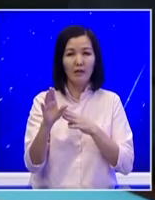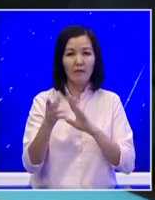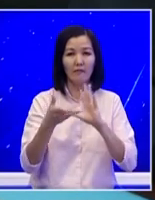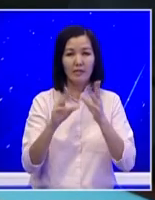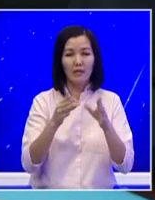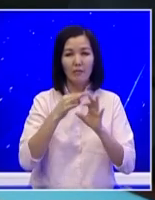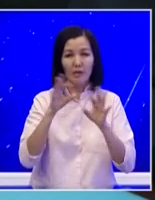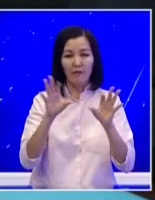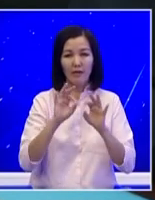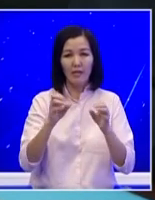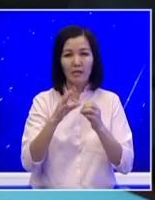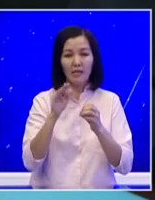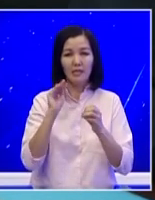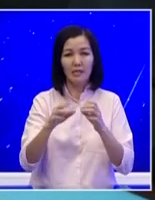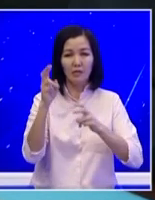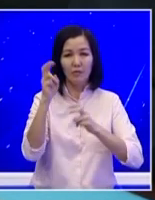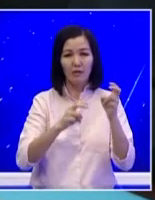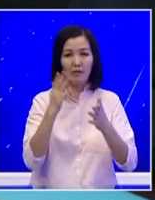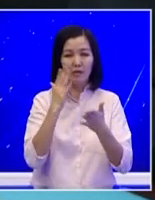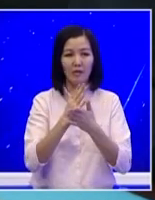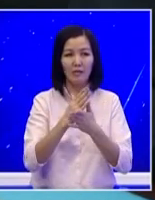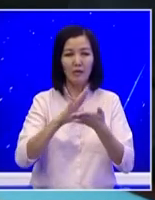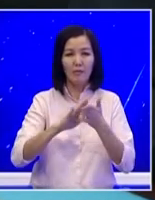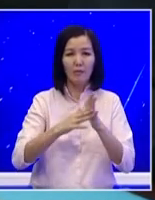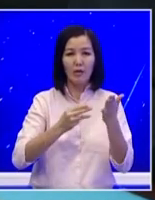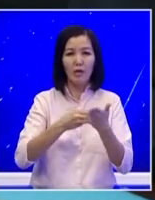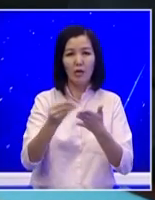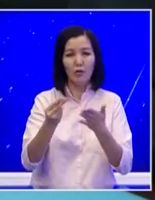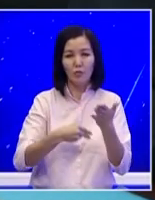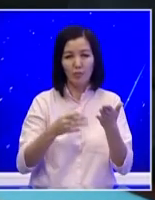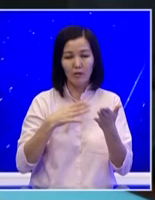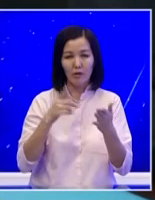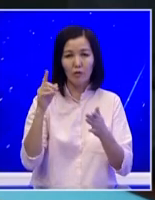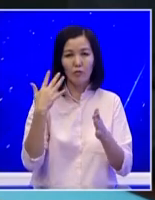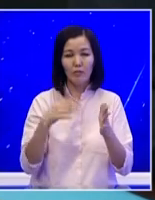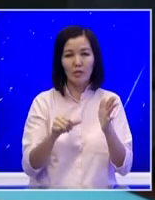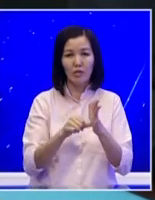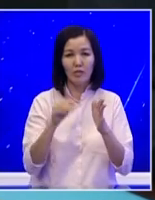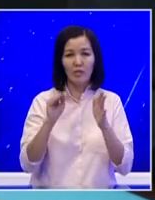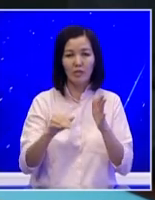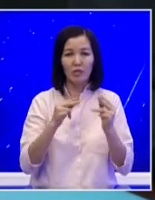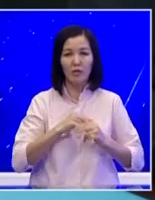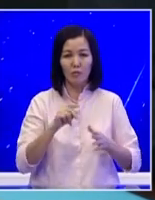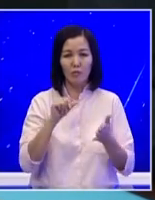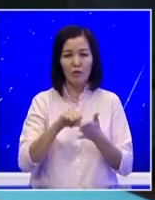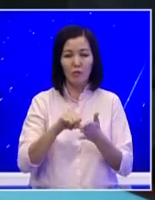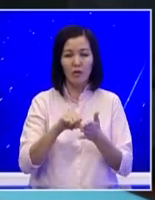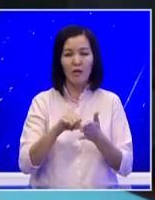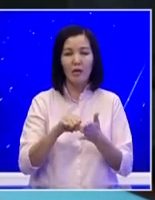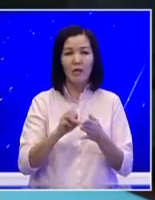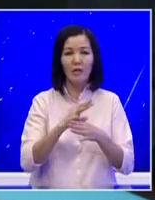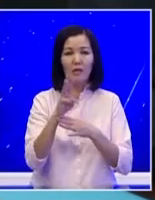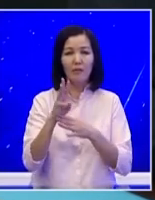этом говорили, что 13 тысяч предприятий действует, меморандумы подписаны, 156 тысяч человек задействованы. Для